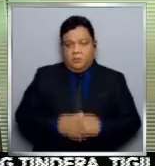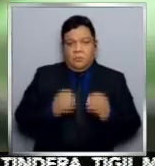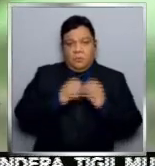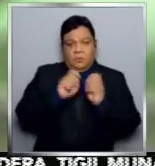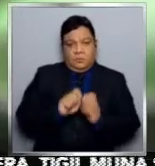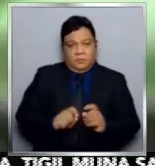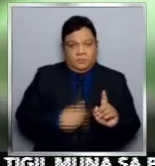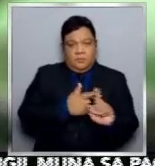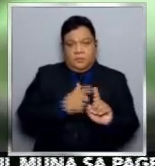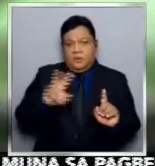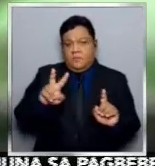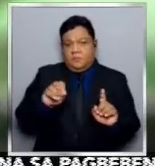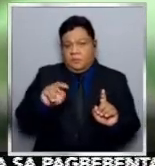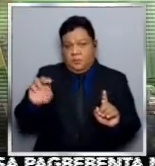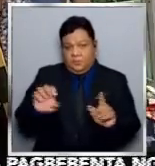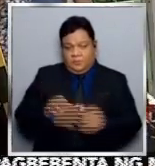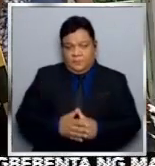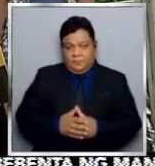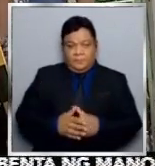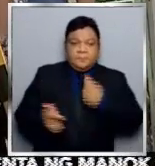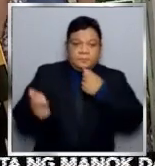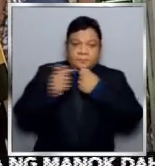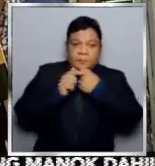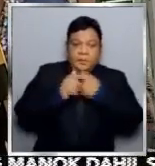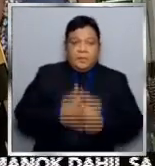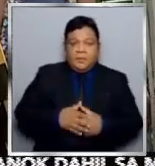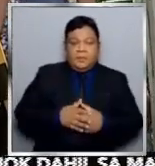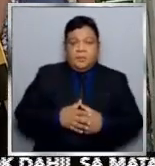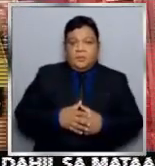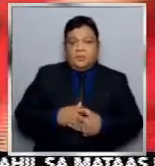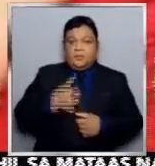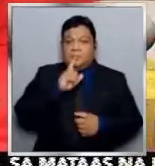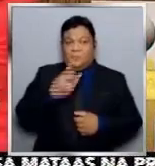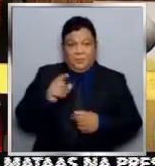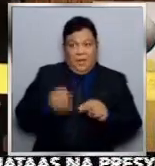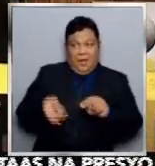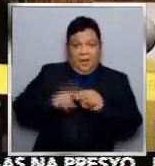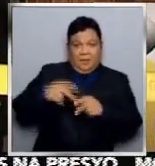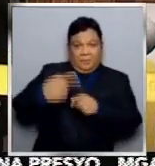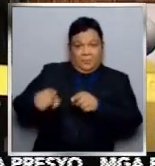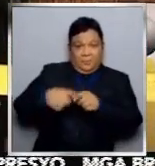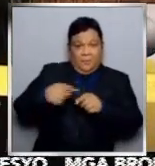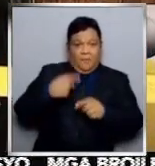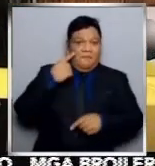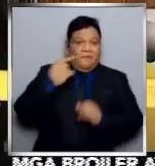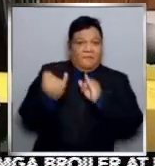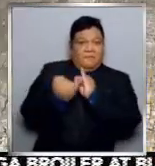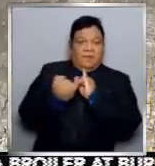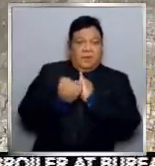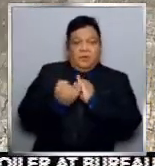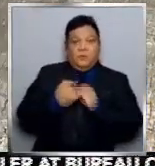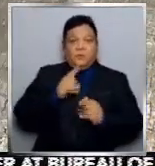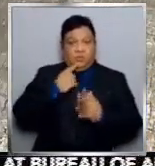Ang adjustment sa PhilHealth premium contribution retroactive, kaya kahit na ngayong Hunyo ito magsisimula, babayaran pa rin ang